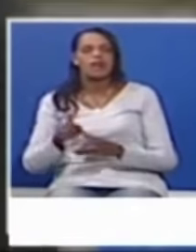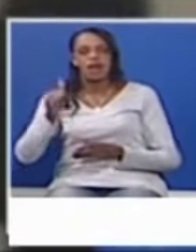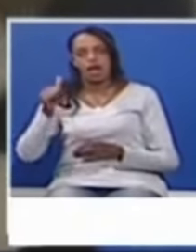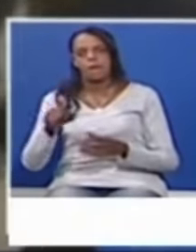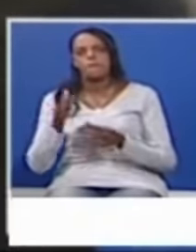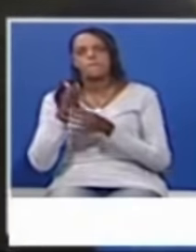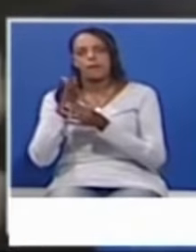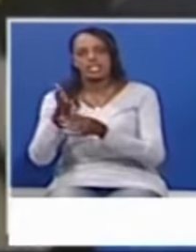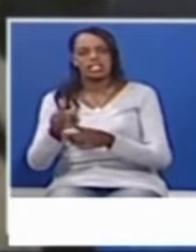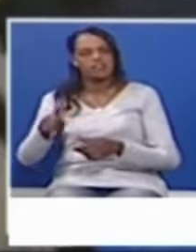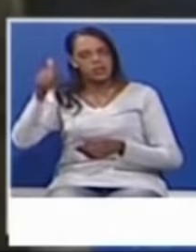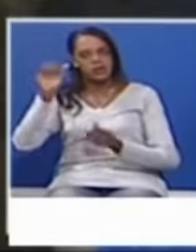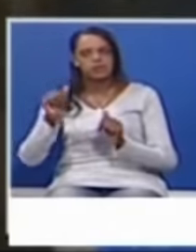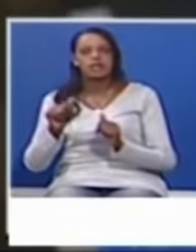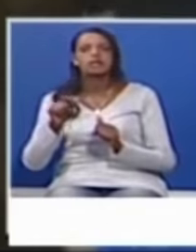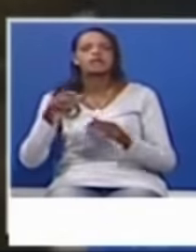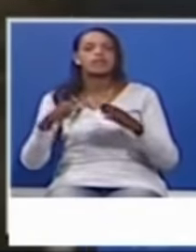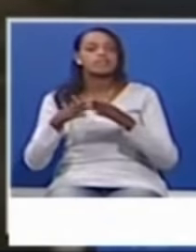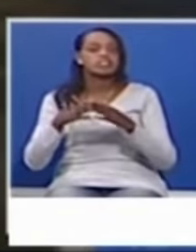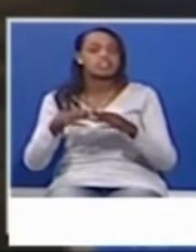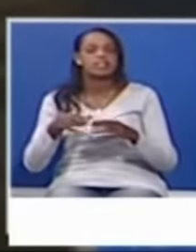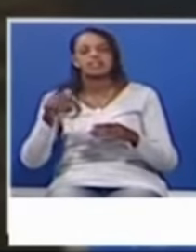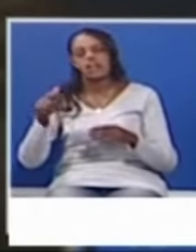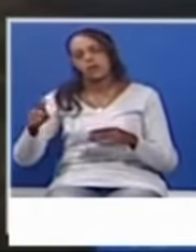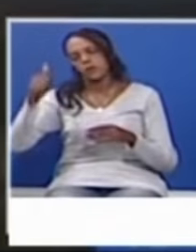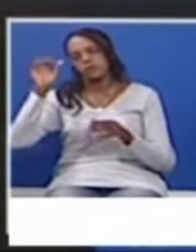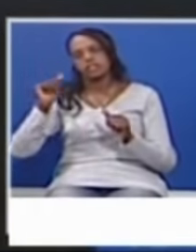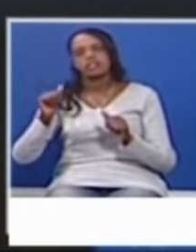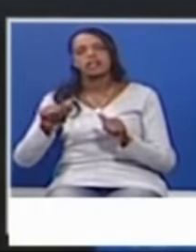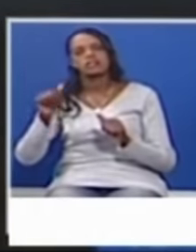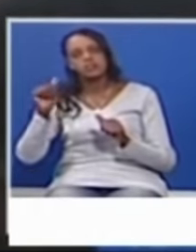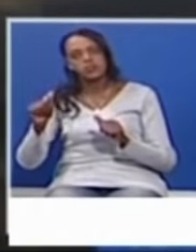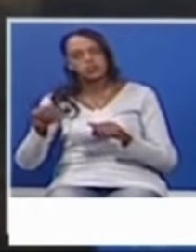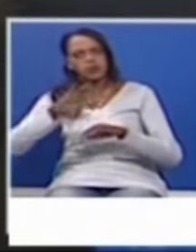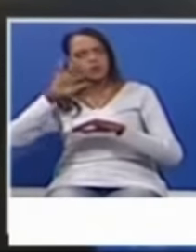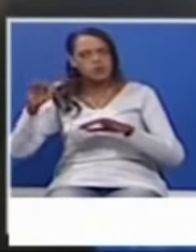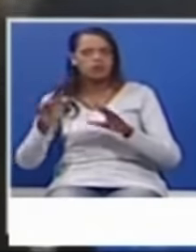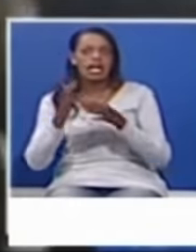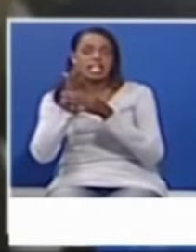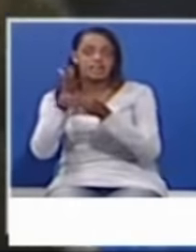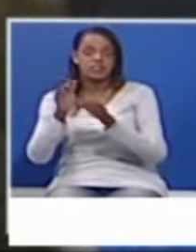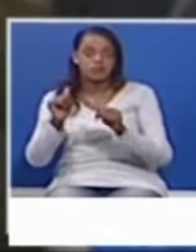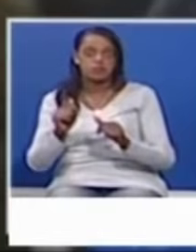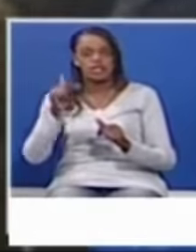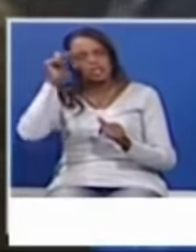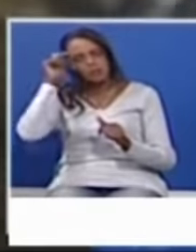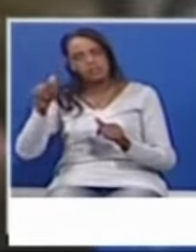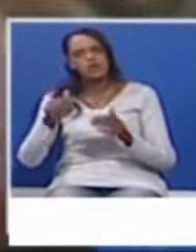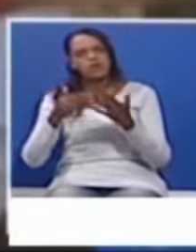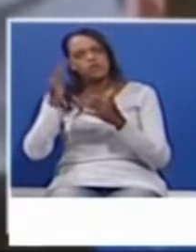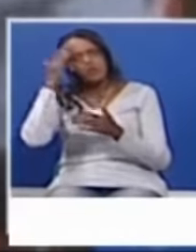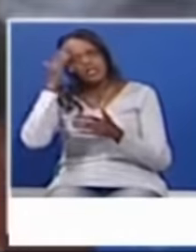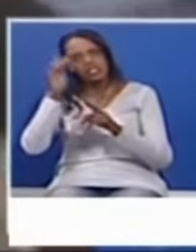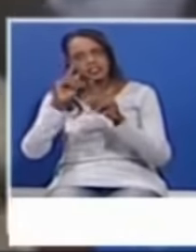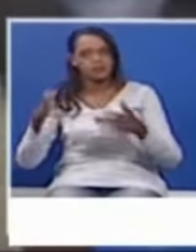Kadamay Minister Ato Demeke Mekonnen, Amahadari Kilil Amhara Ato Geddu Andergacho, Kemuun Birkez Zubalu Sewe Sultan Marahta Haymanotun Fulut Asabatin